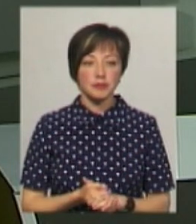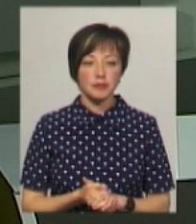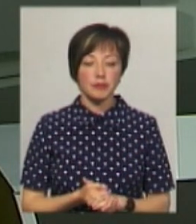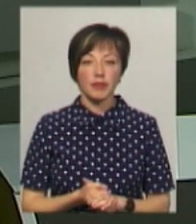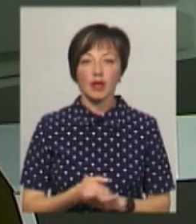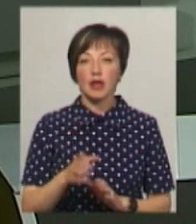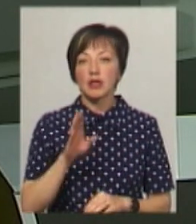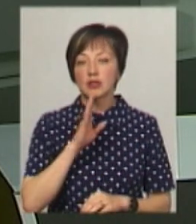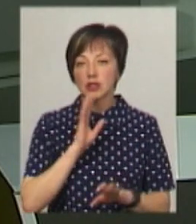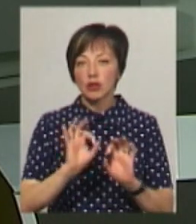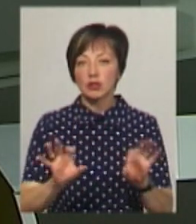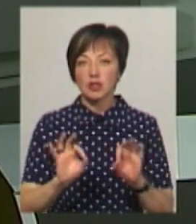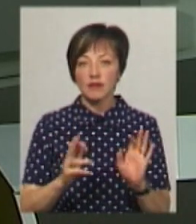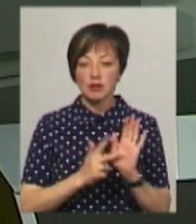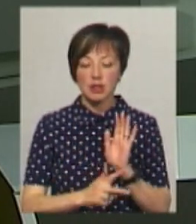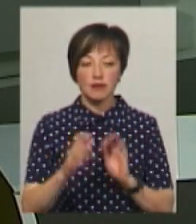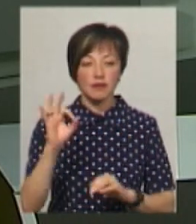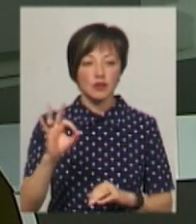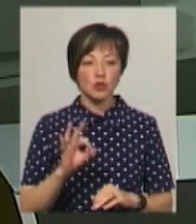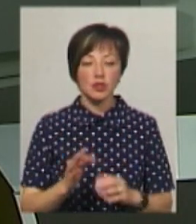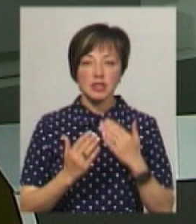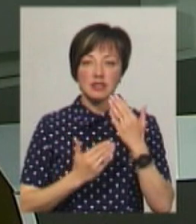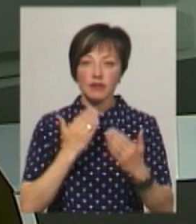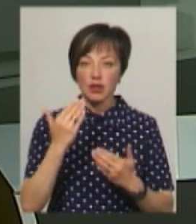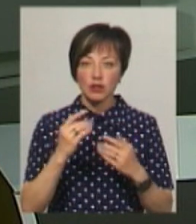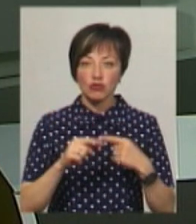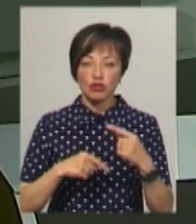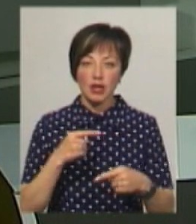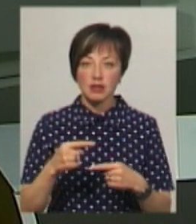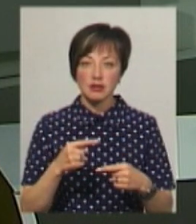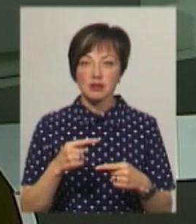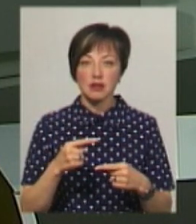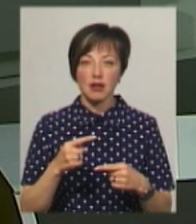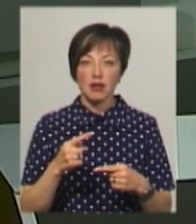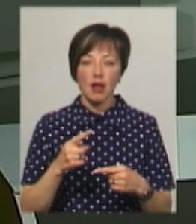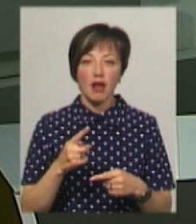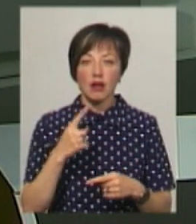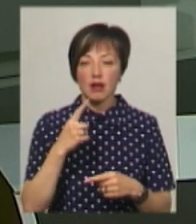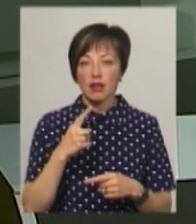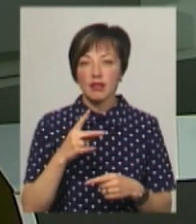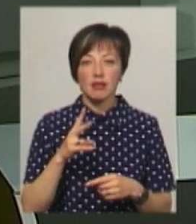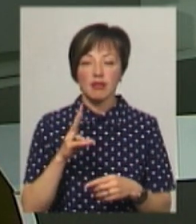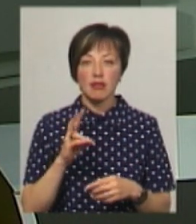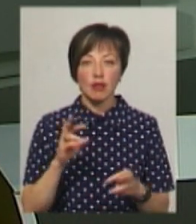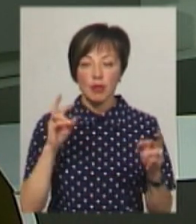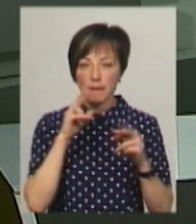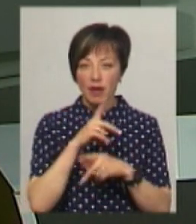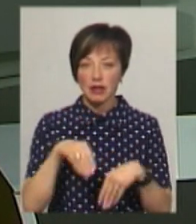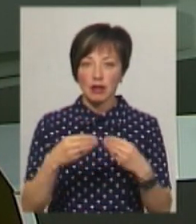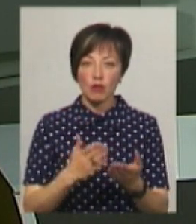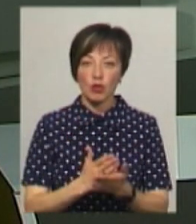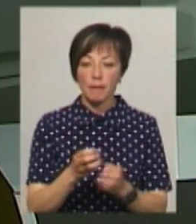За словами Тетяни Левкун, 80% звернень надходить через недоброякісне надання послуг, і тільки 15%